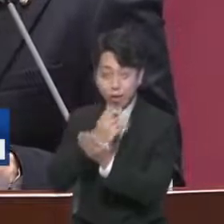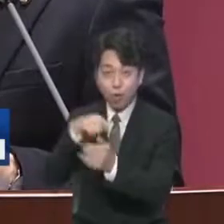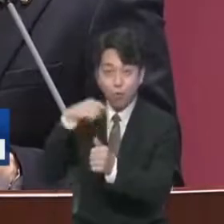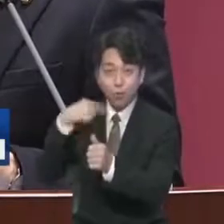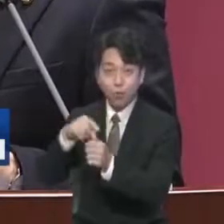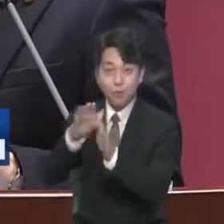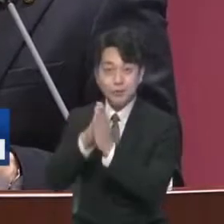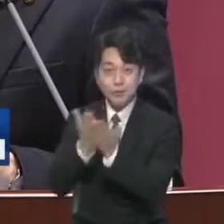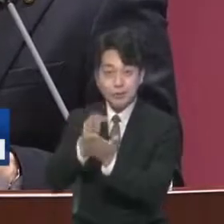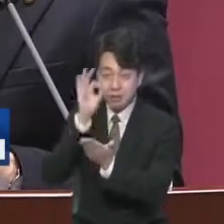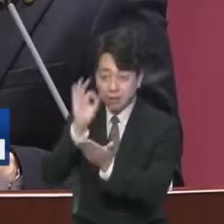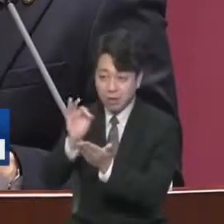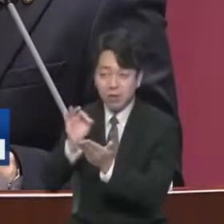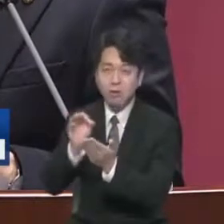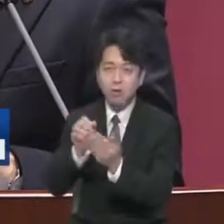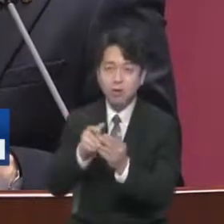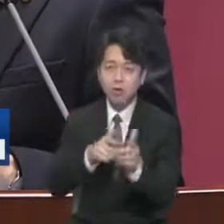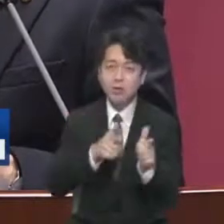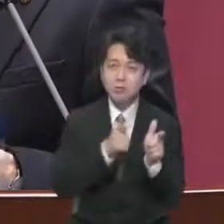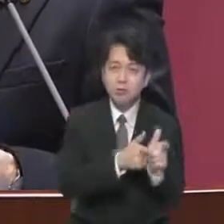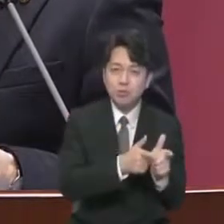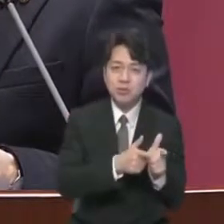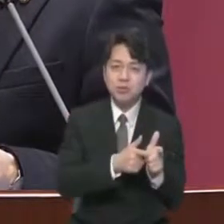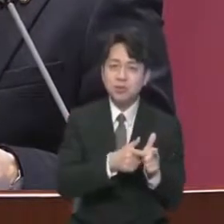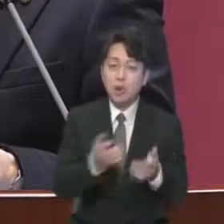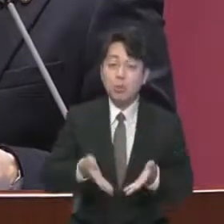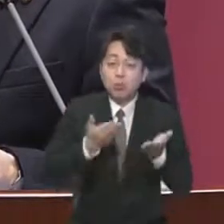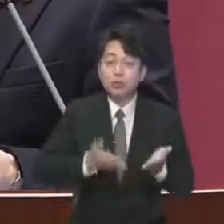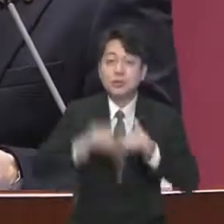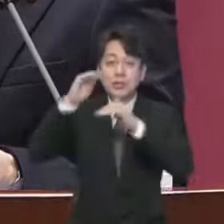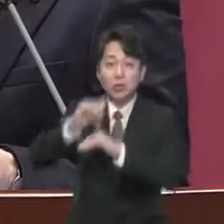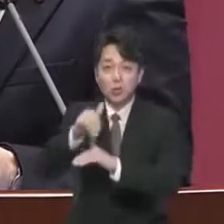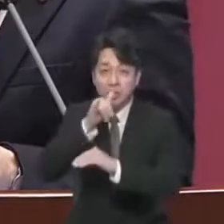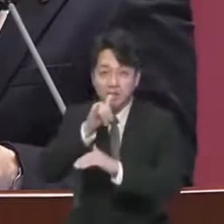동성혼을 미화하거나 조장하는 내용이 있어 우려스럽다고 문제 제기를 했습니다.